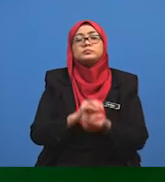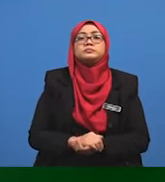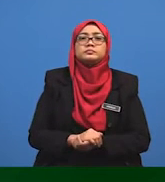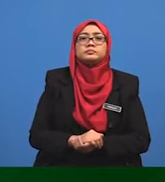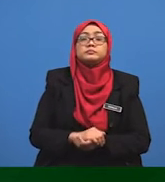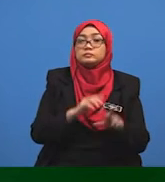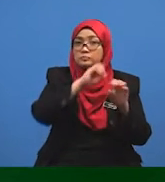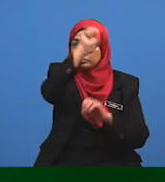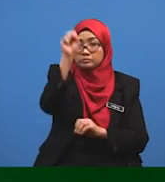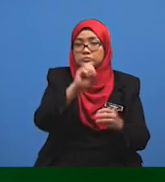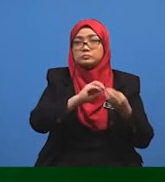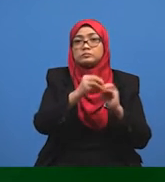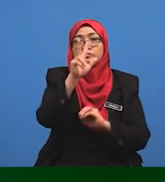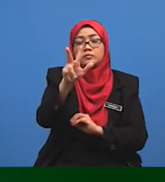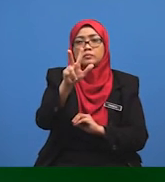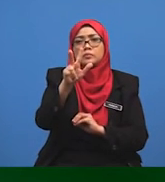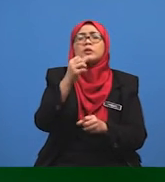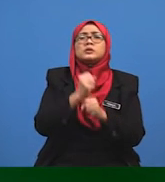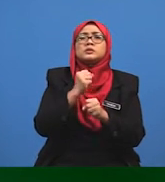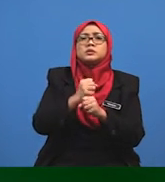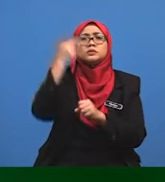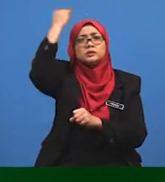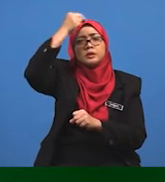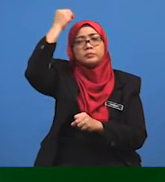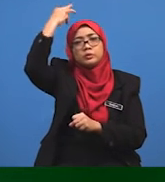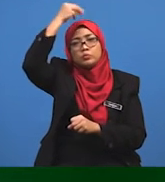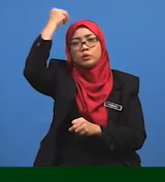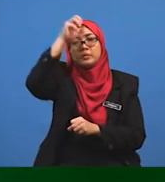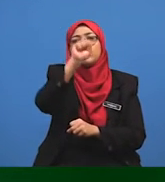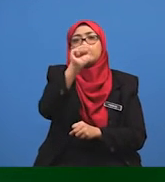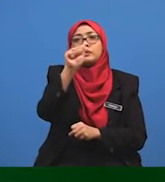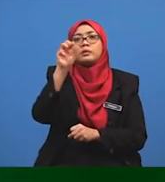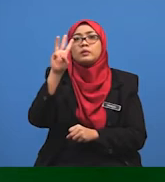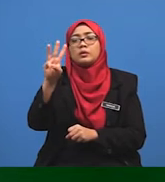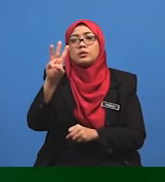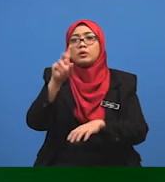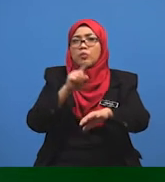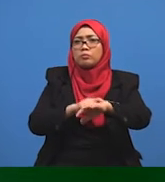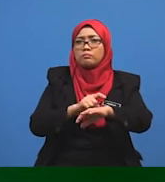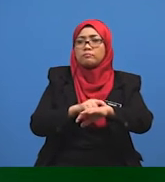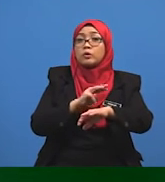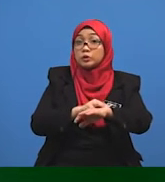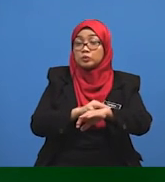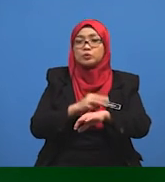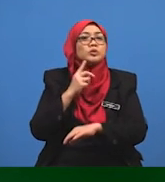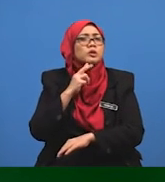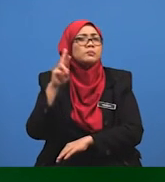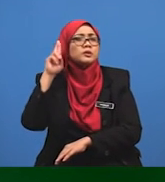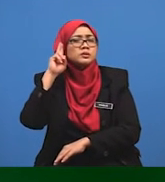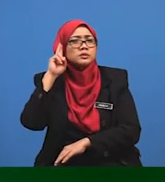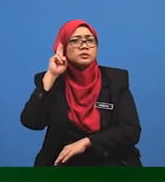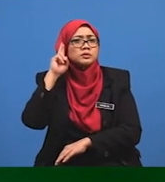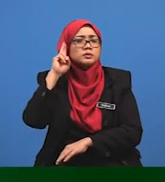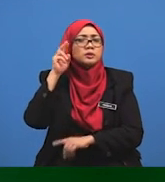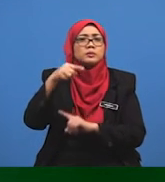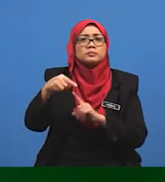apakah pekerjaan yang dilakukan Nabi Muhammad SAW waktu remaja ketika beliau tinggal bersama